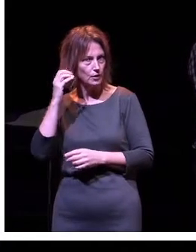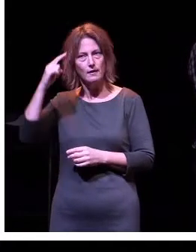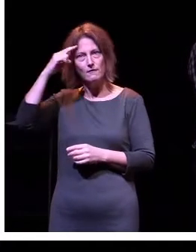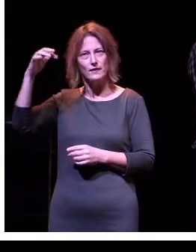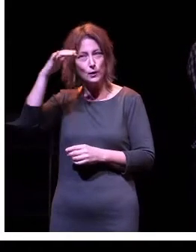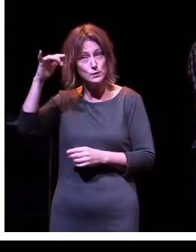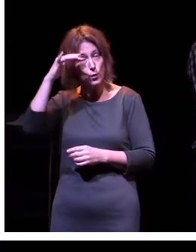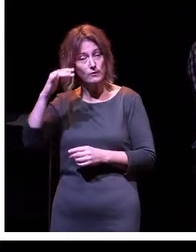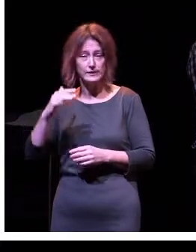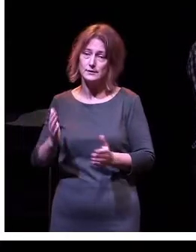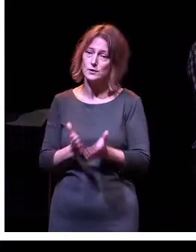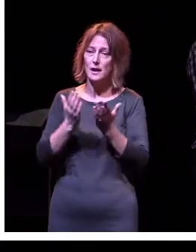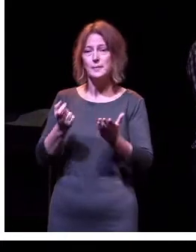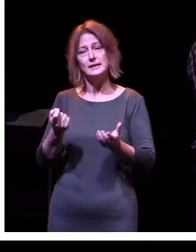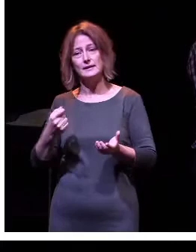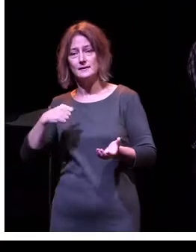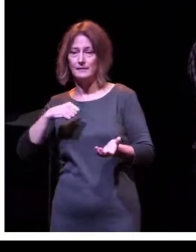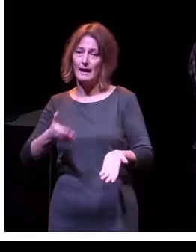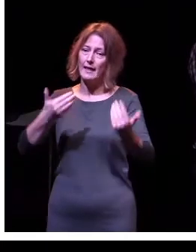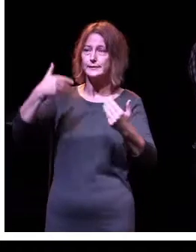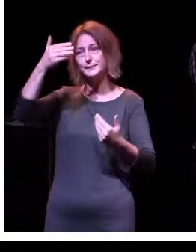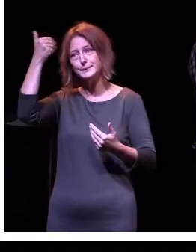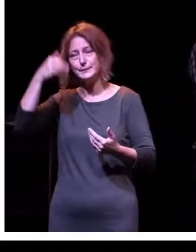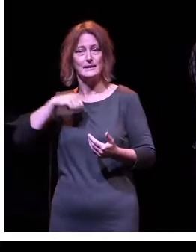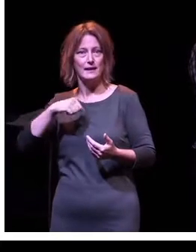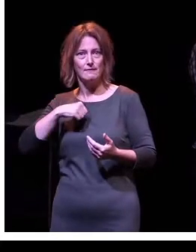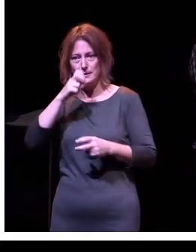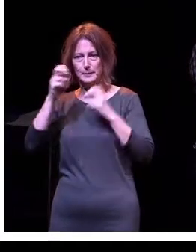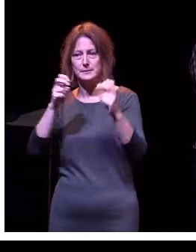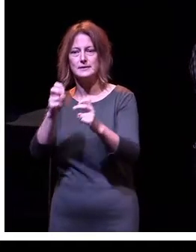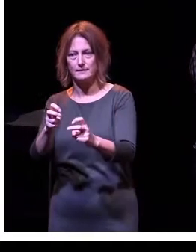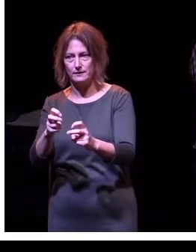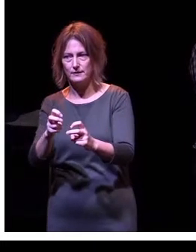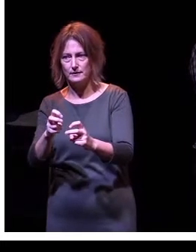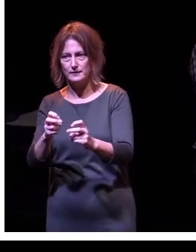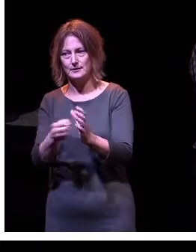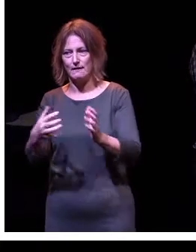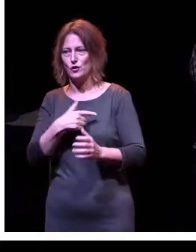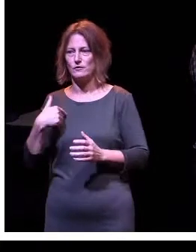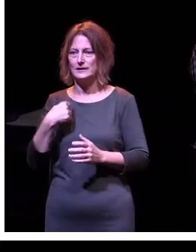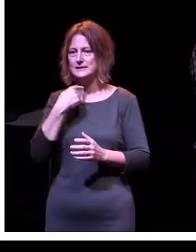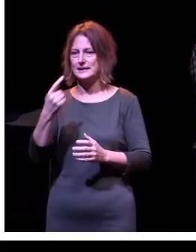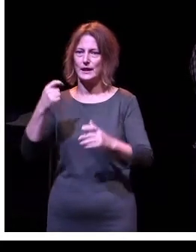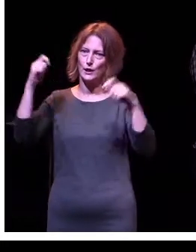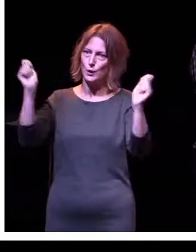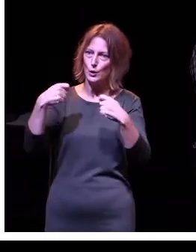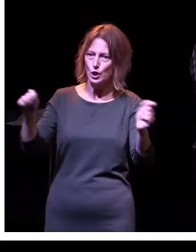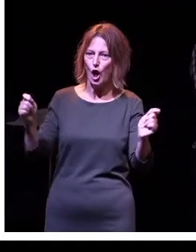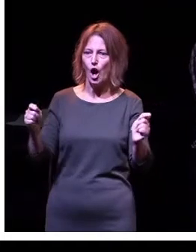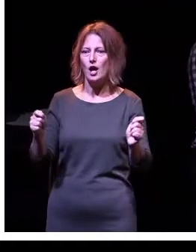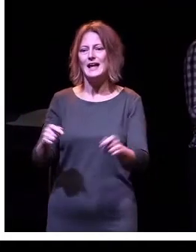och inkluderande perspektiv. Därför hurrar vi och säger länge